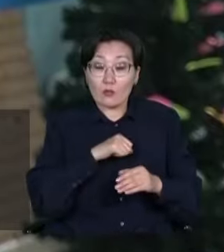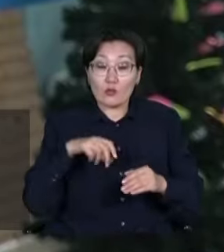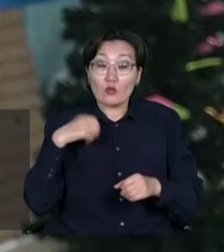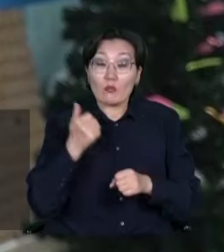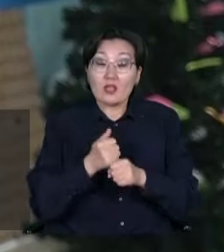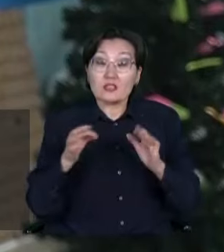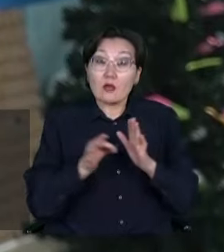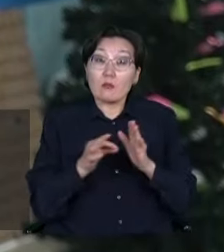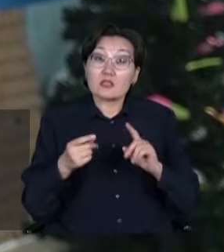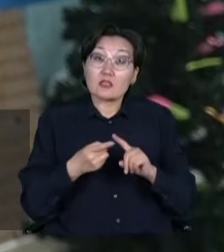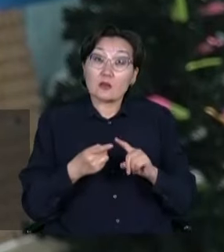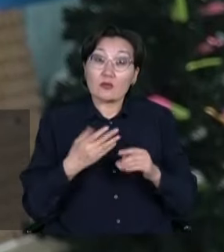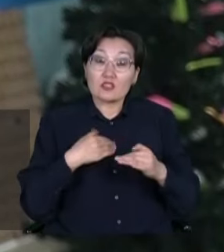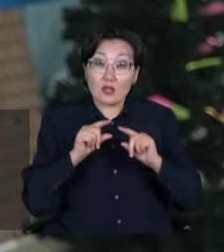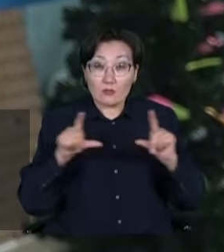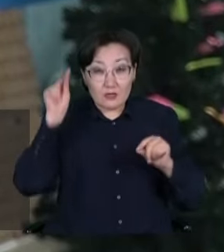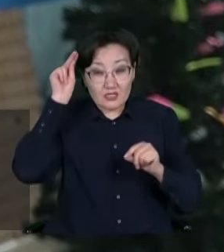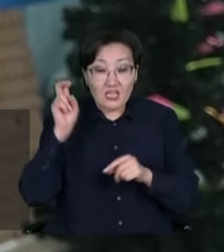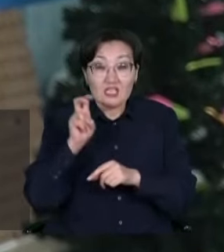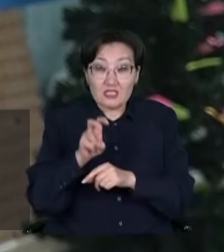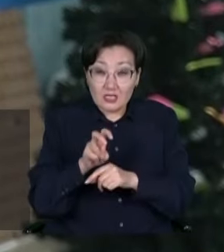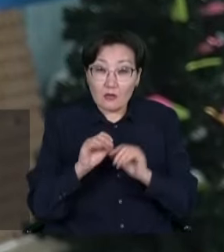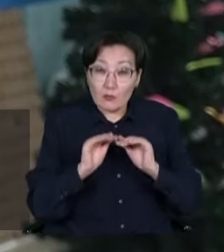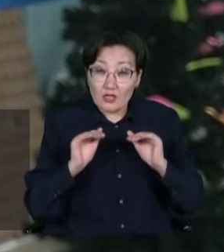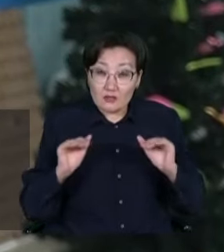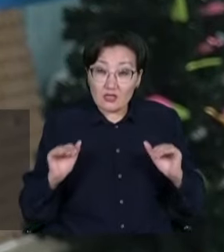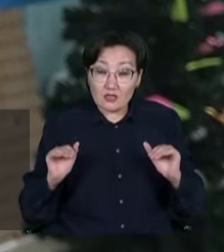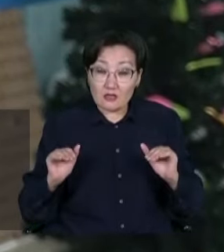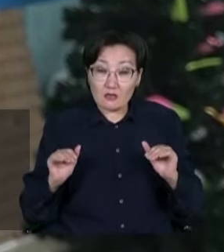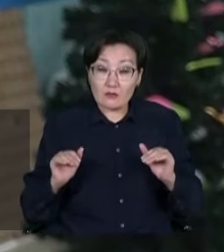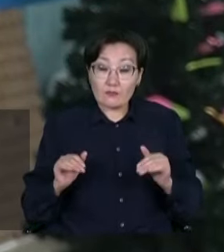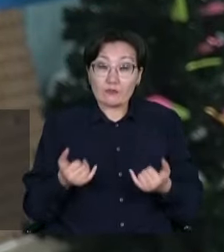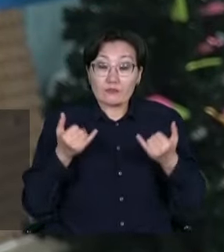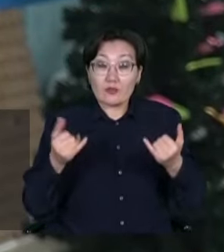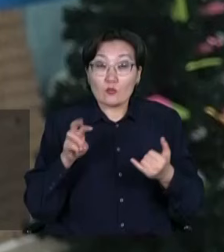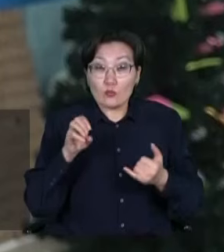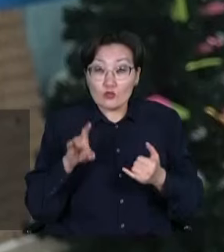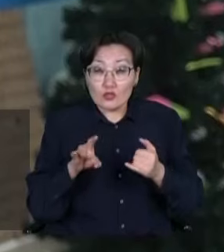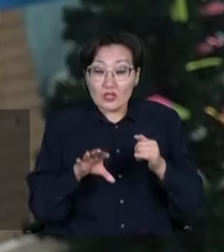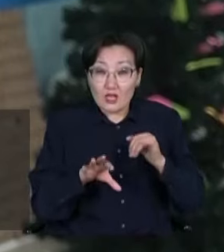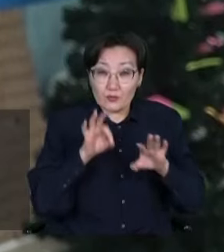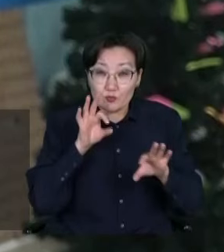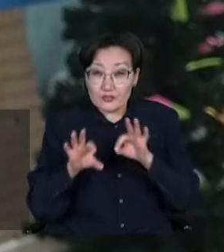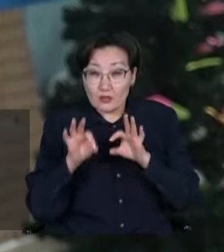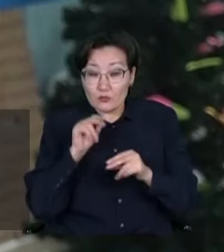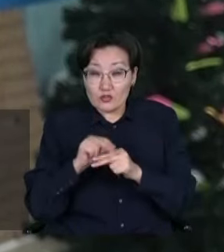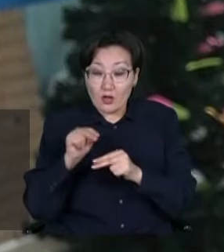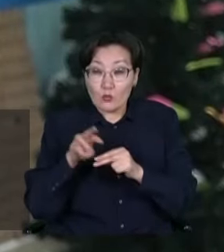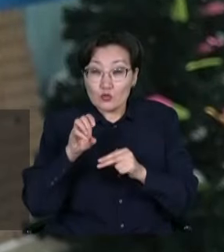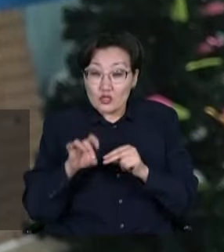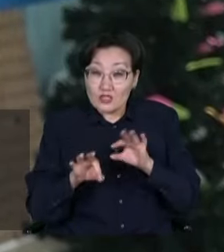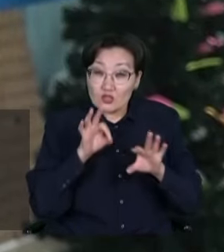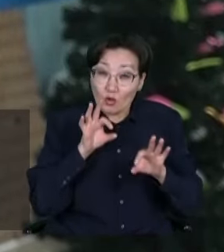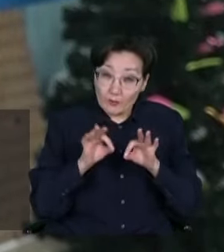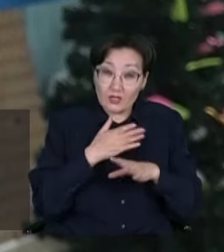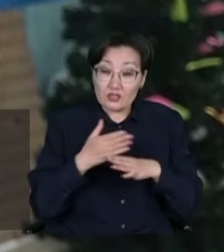мақсаты, біріншіден, біз мектепке келе салыс балаларға қоқысты сұрыптауды үйретеміз. Қоқыс сұрыпталады,